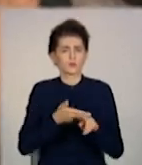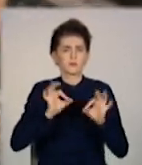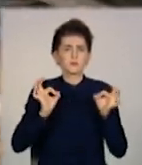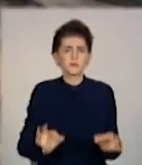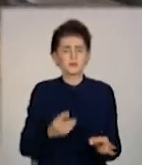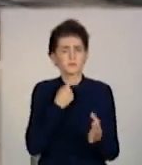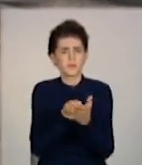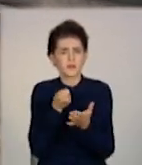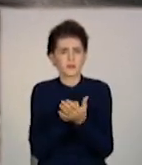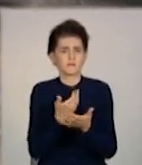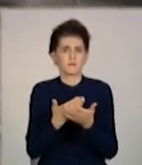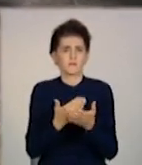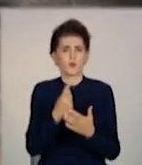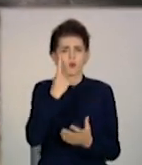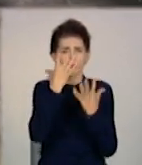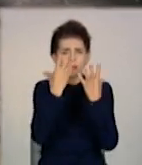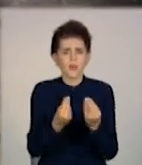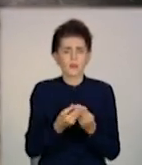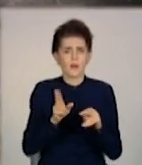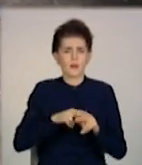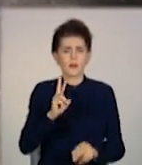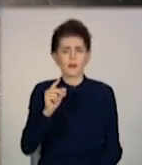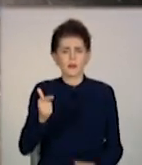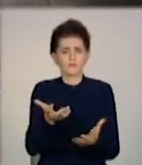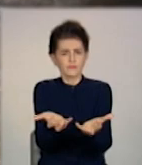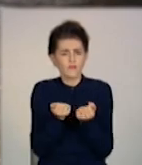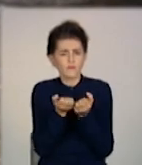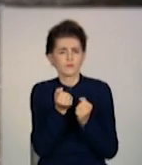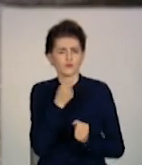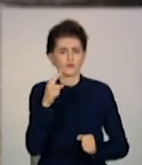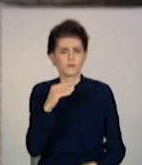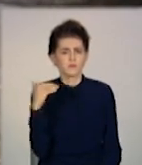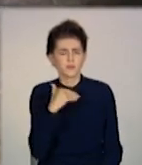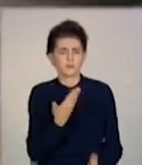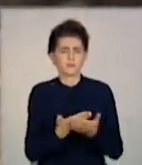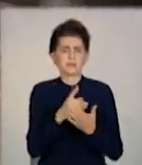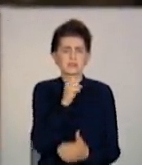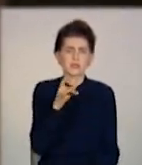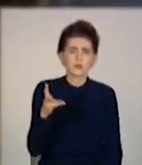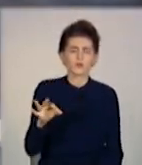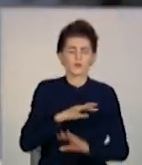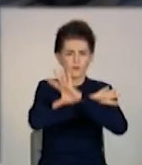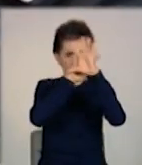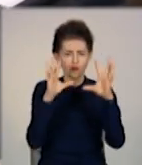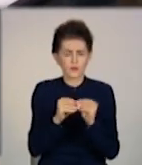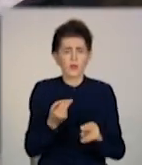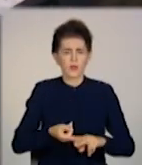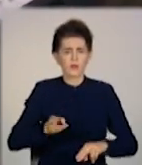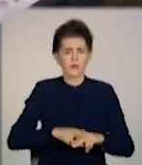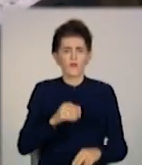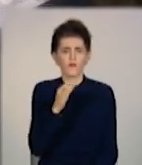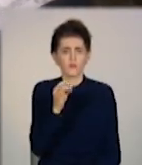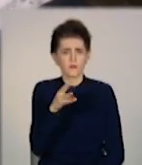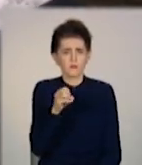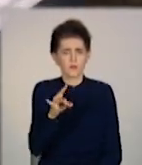хоча б день полкілограм этого матерям, щоб зерна давати, щоб ягнята хорошо. Це разве